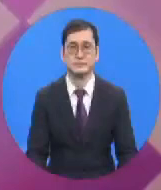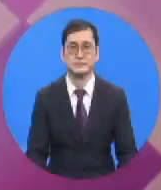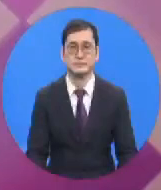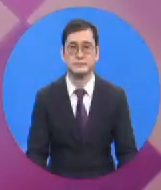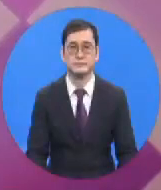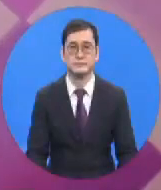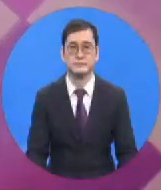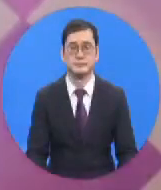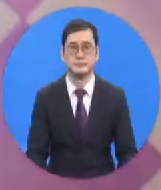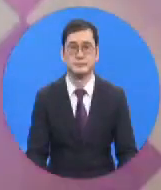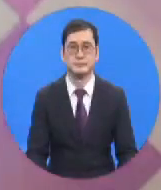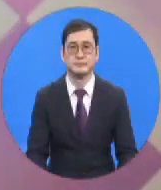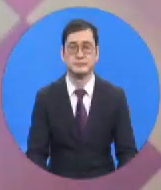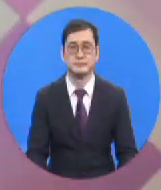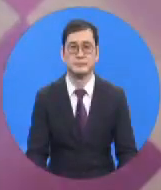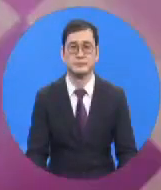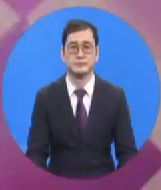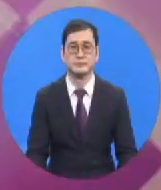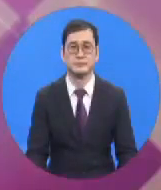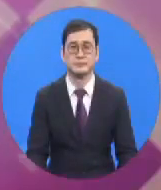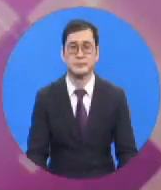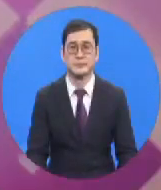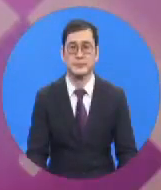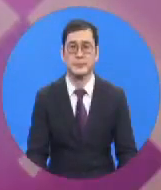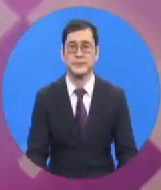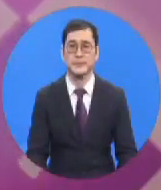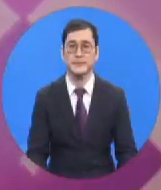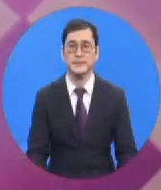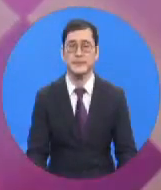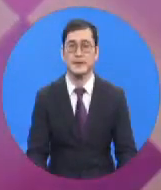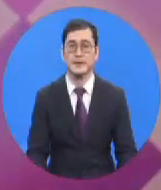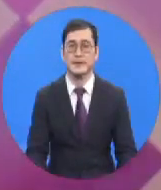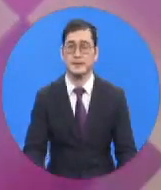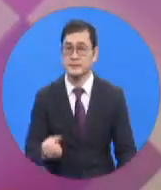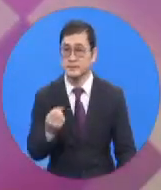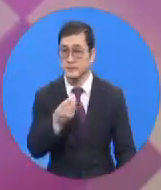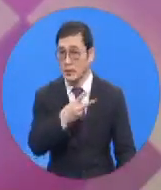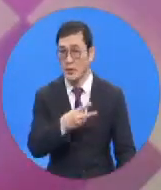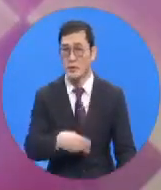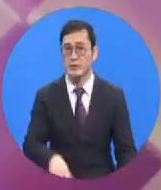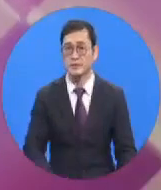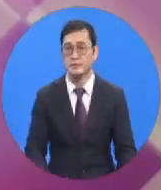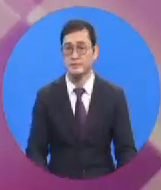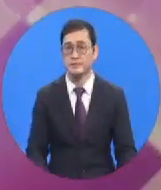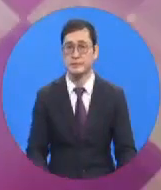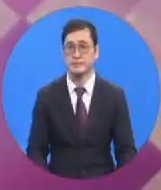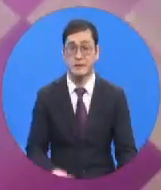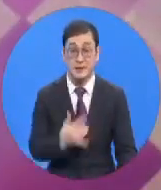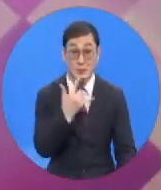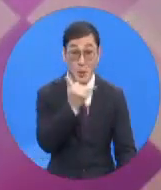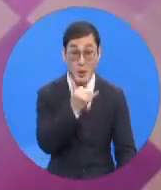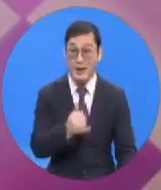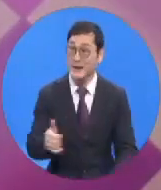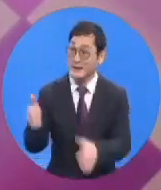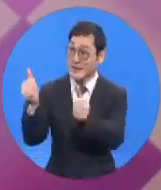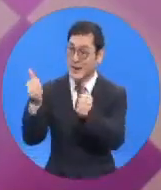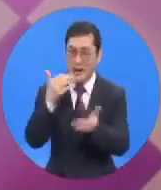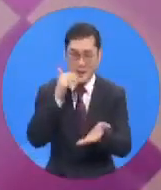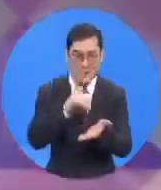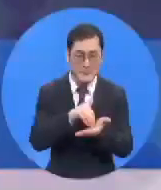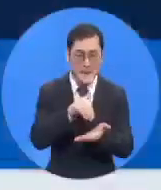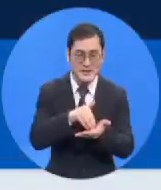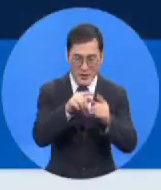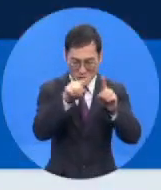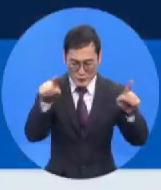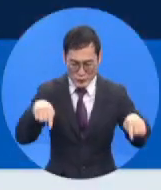시민들이 많이 분노했던 이유가 또 있습니다. 양 부모가 재판부에 반성문을 제출했습니다. 그 내용이 또